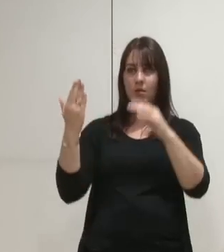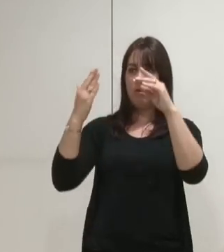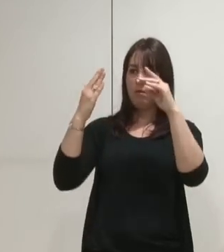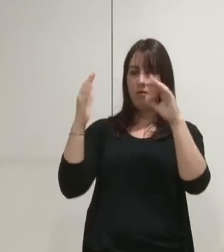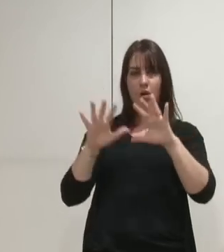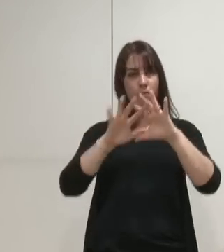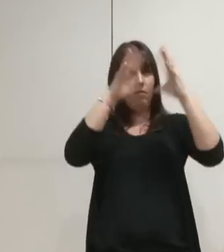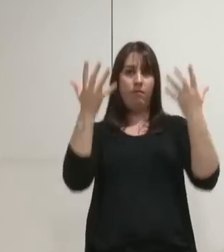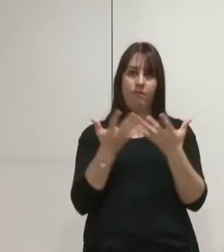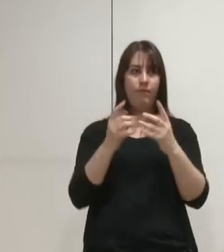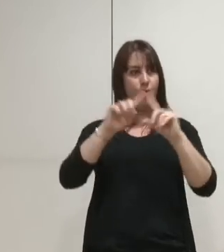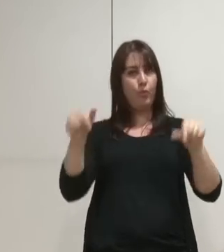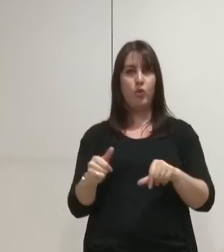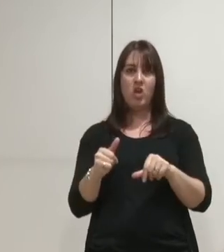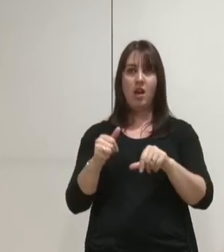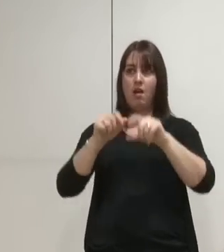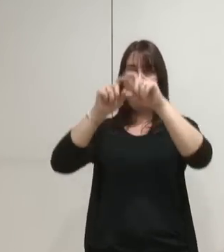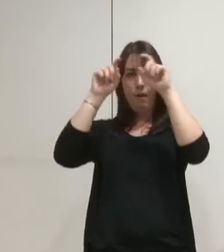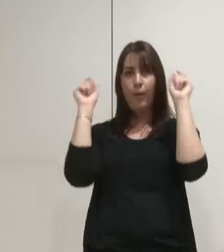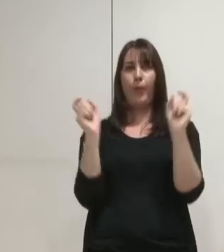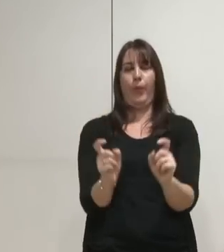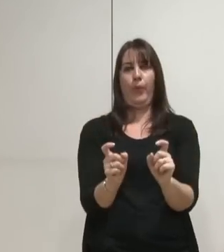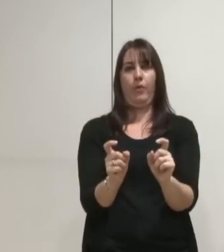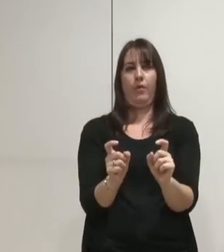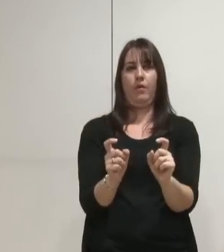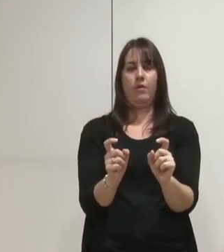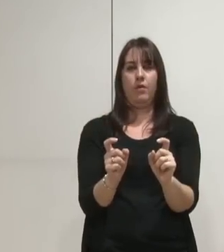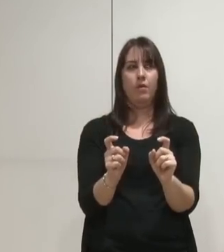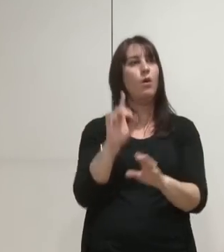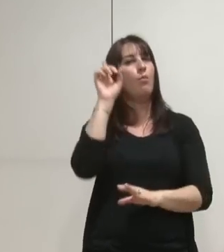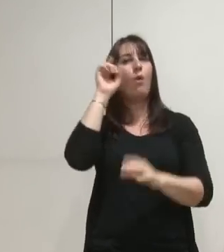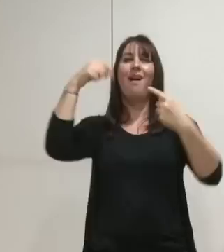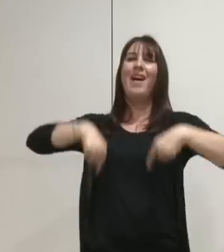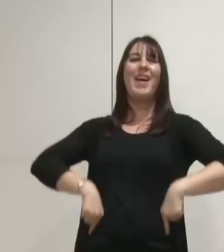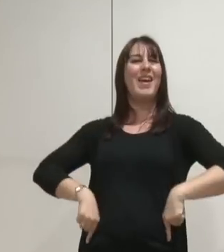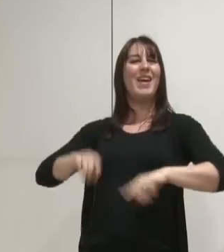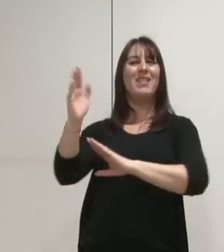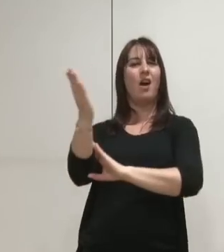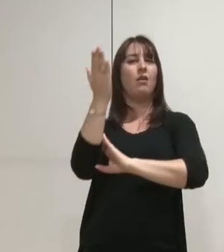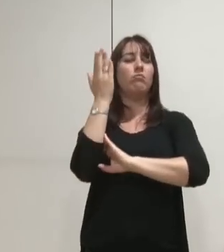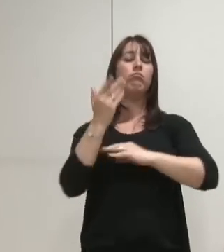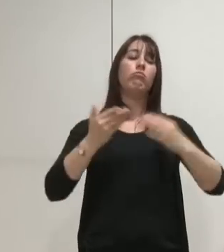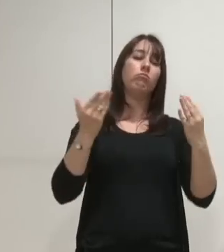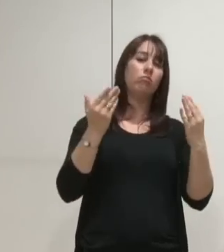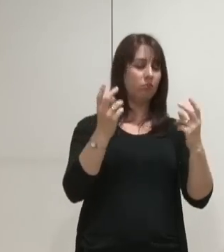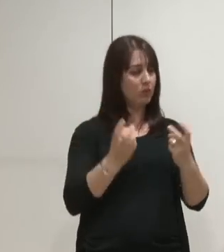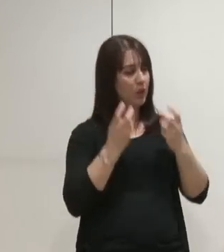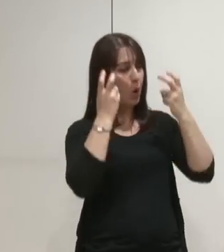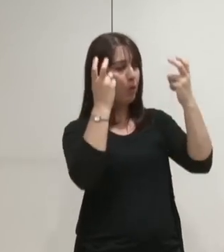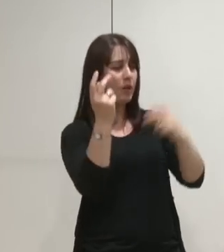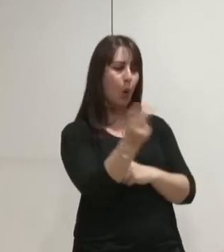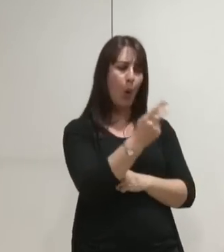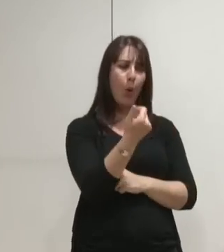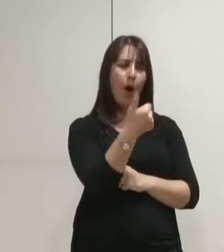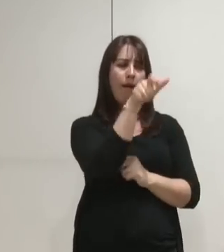du volume global financier euh qui est quand l'État le présente c'est une augmentation du nombre d'euros par